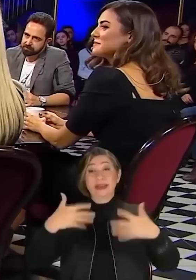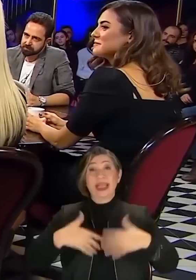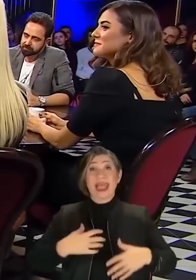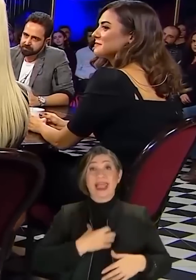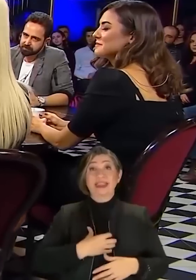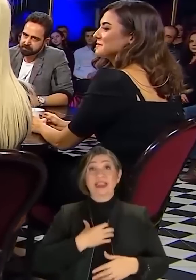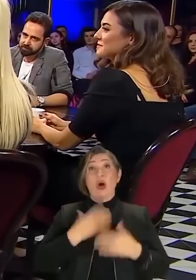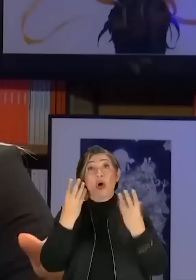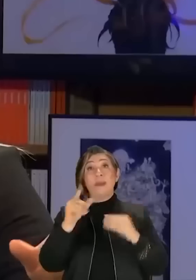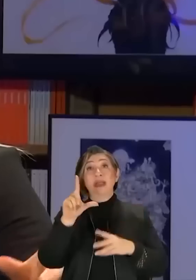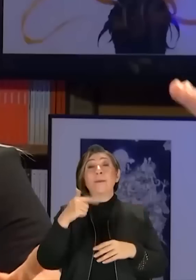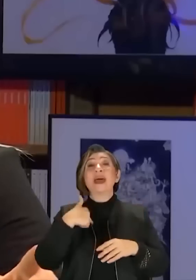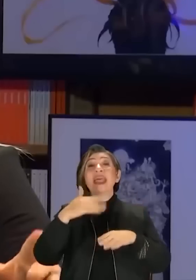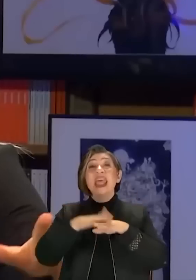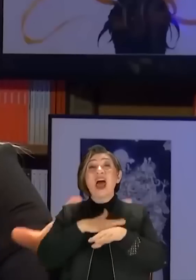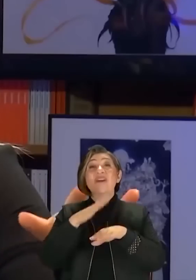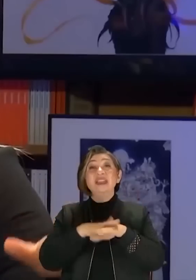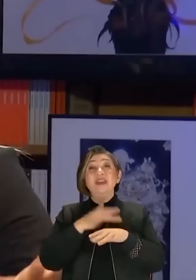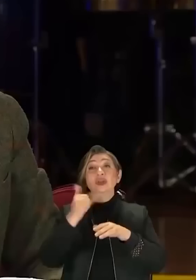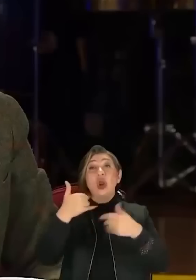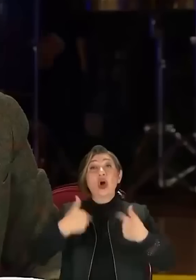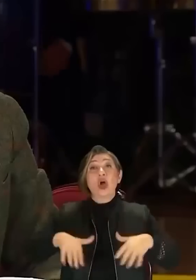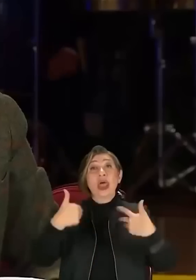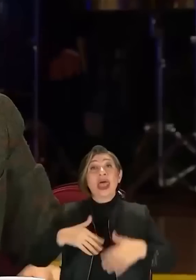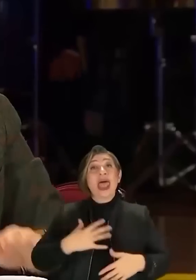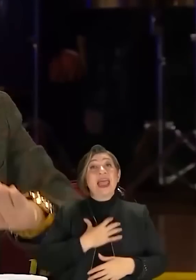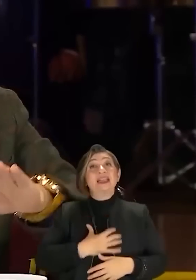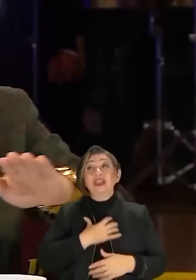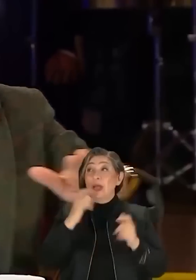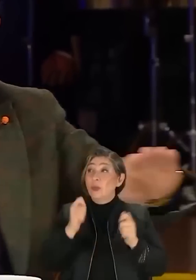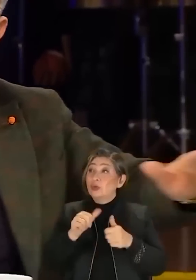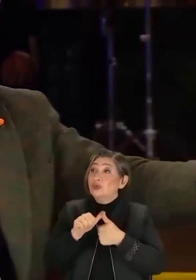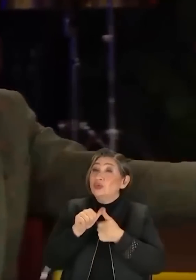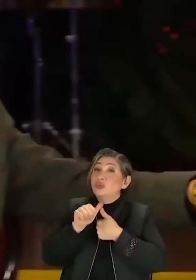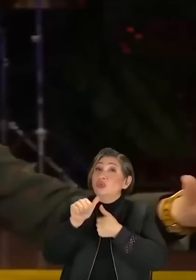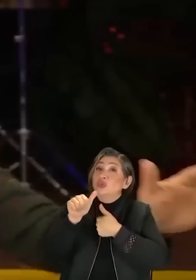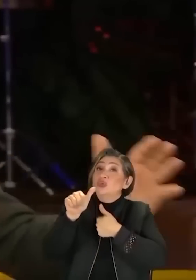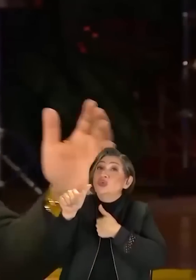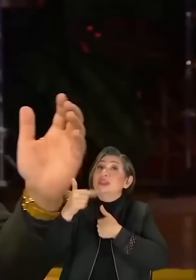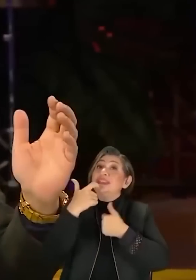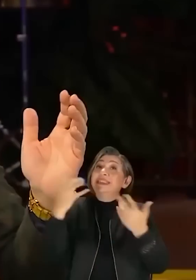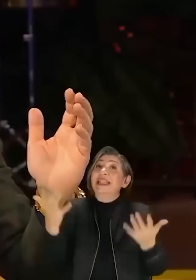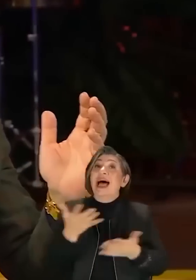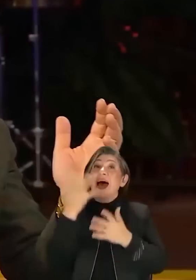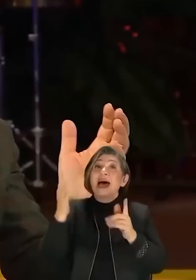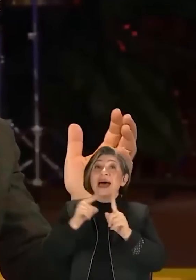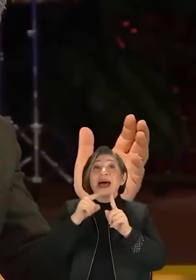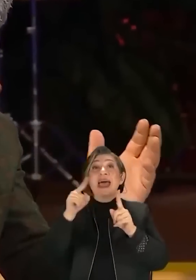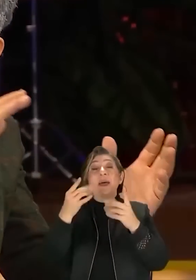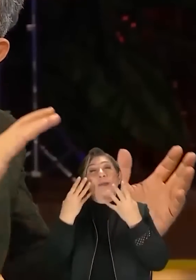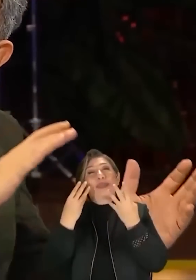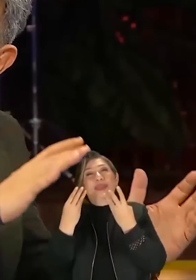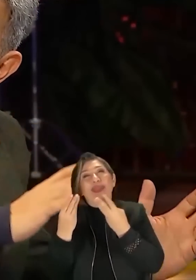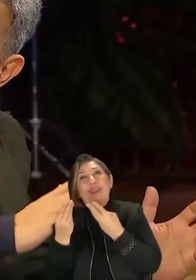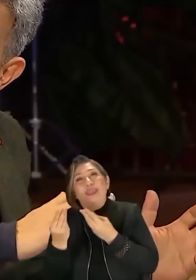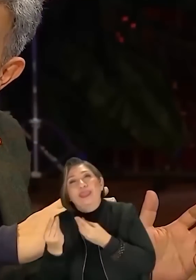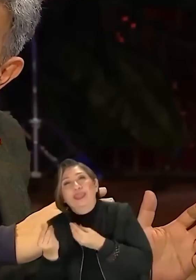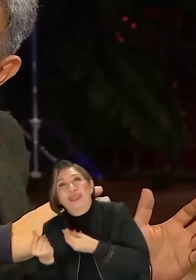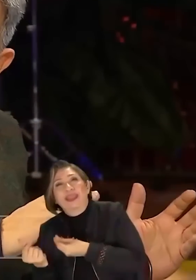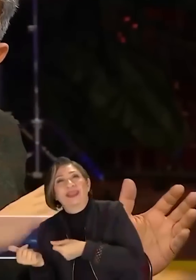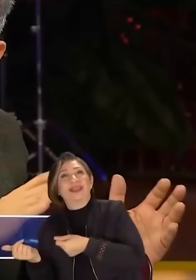endişe gerçekten olmalı. Ben yavaş yavaş kilo kaybına da endişeleniyorum. Uzun yıllar boyunca eriyerek